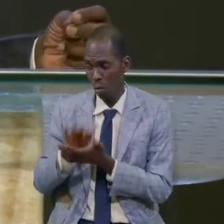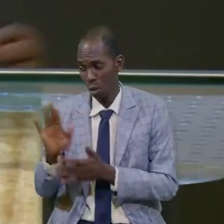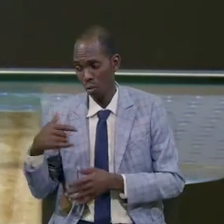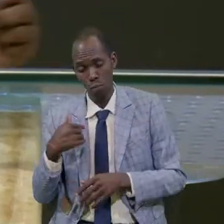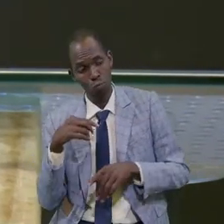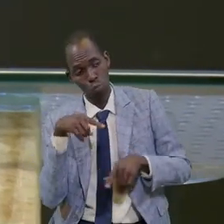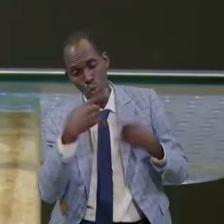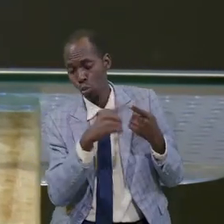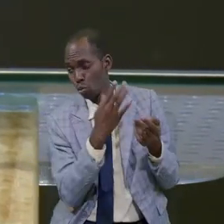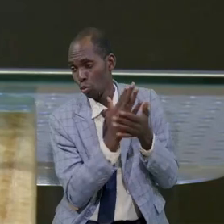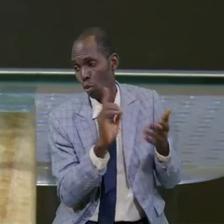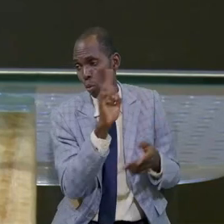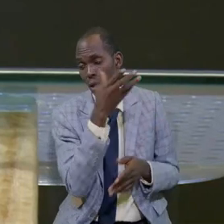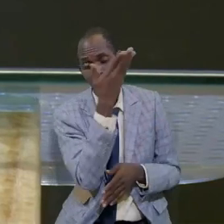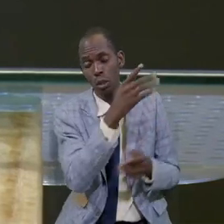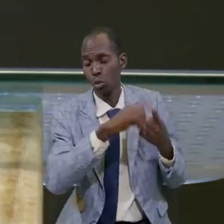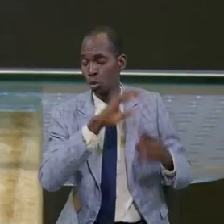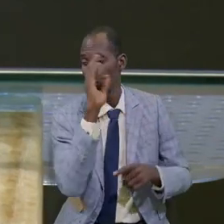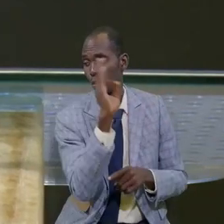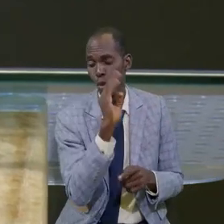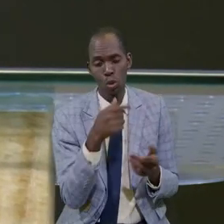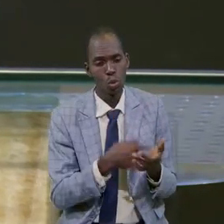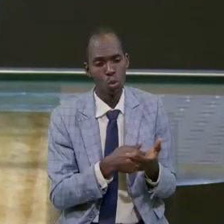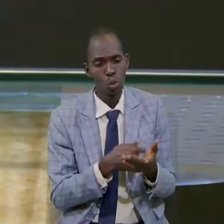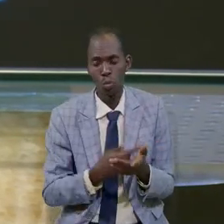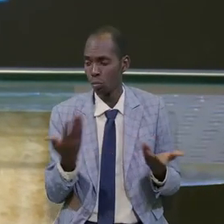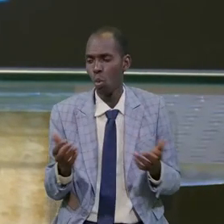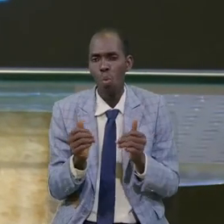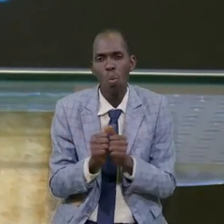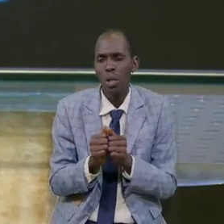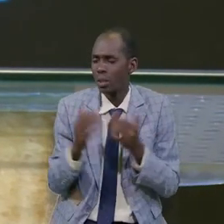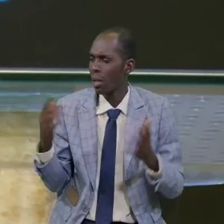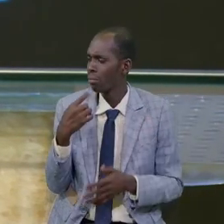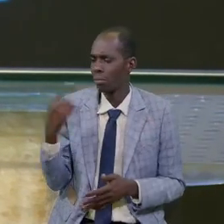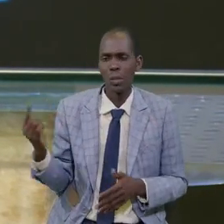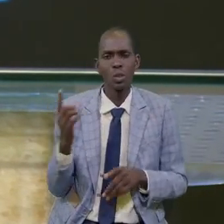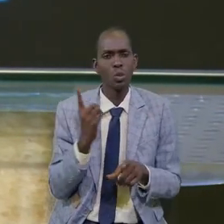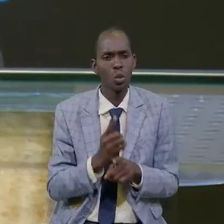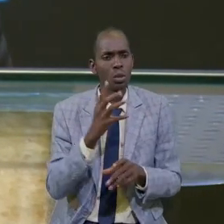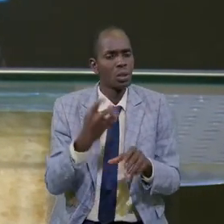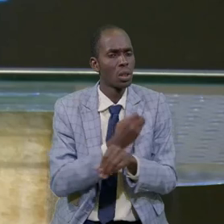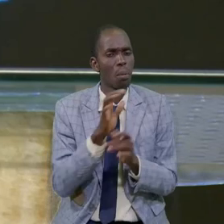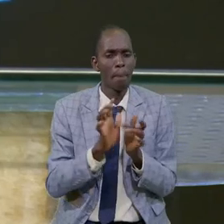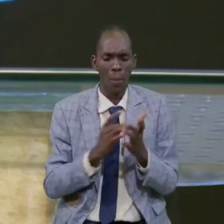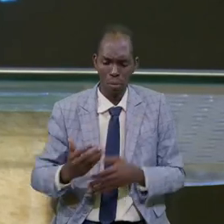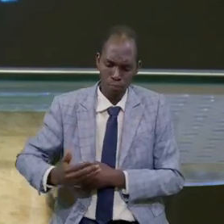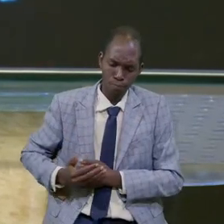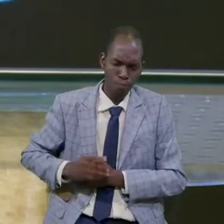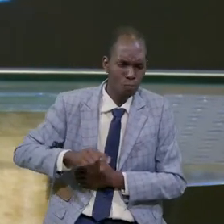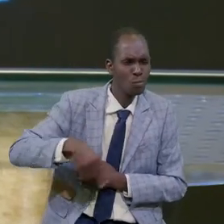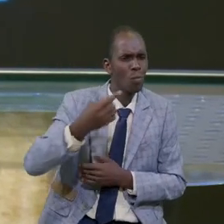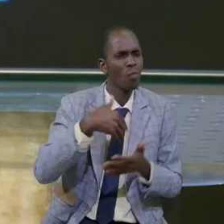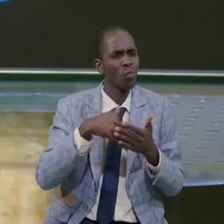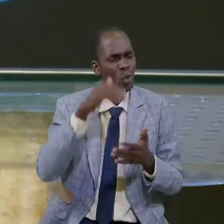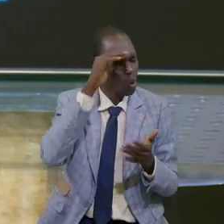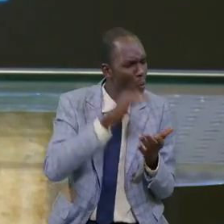ma femme, je vais à tel lieu, je vais prêcher l'évangile là-bas. Tu prends ta Bible et tu sors et elle ne sait pas là